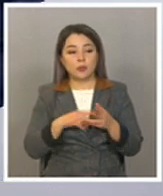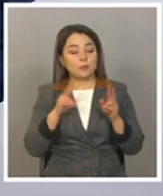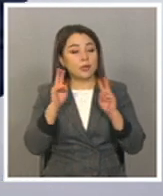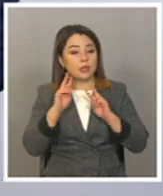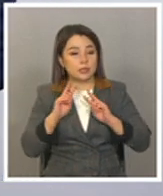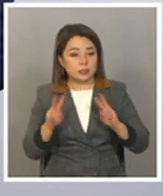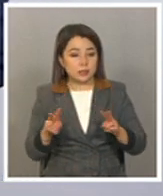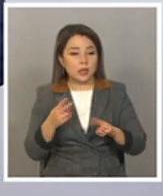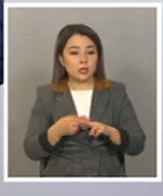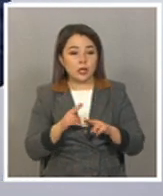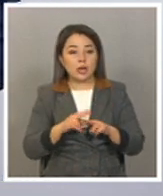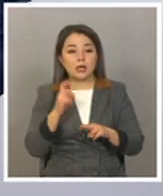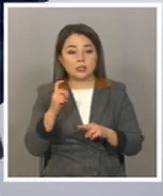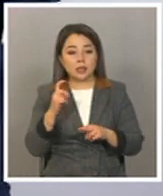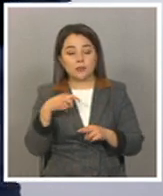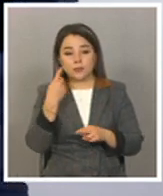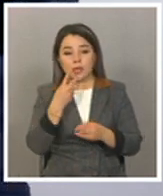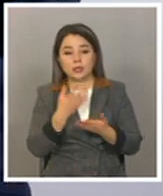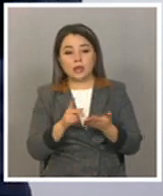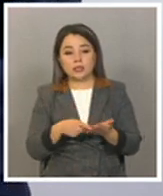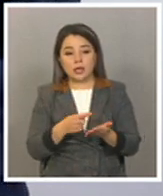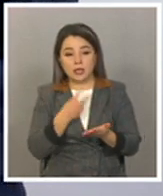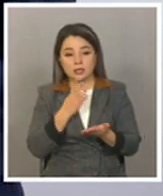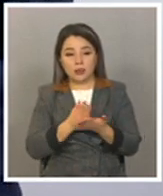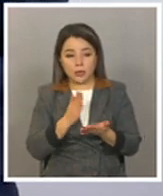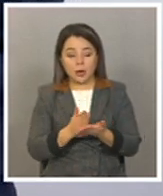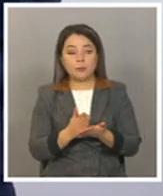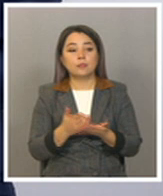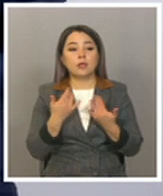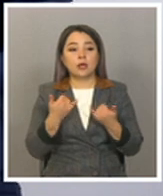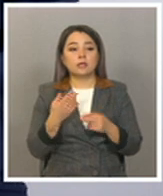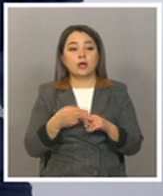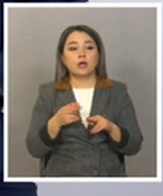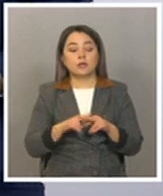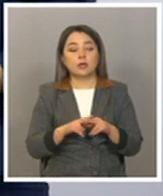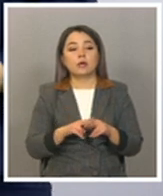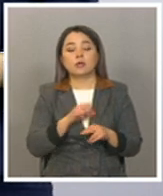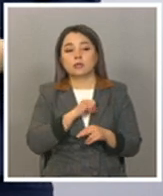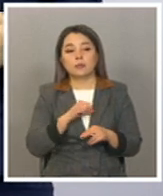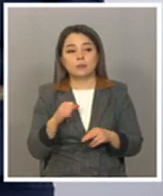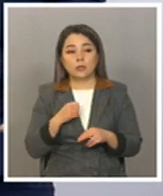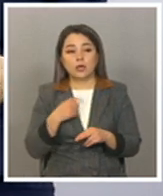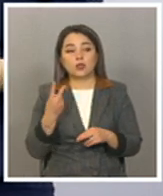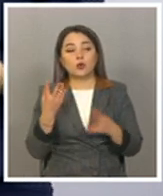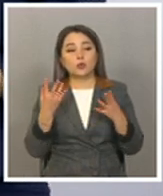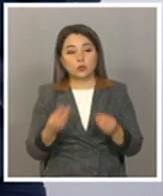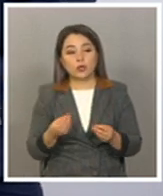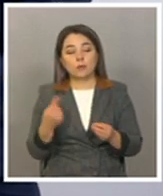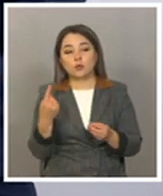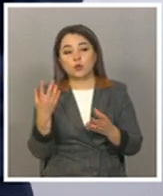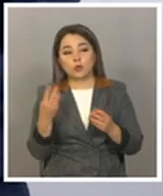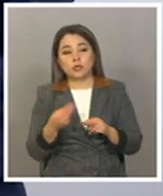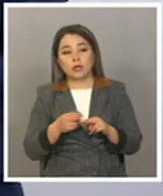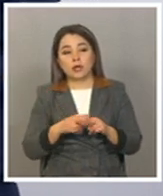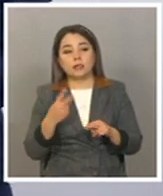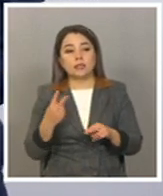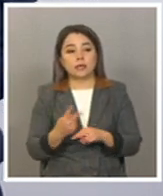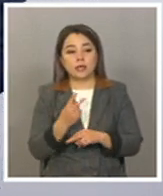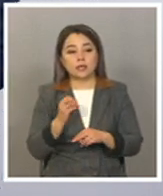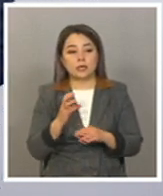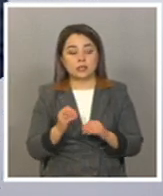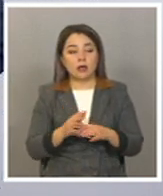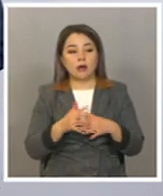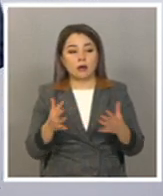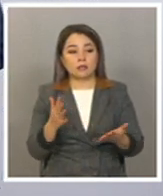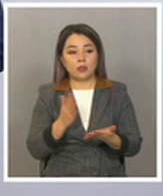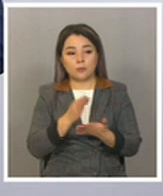біз оны x бет деп аламыз, ал есептің мазмұнында екінші күні бірінші күнге қарағанда 2 есе артық деген,